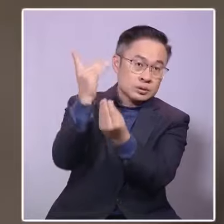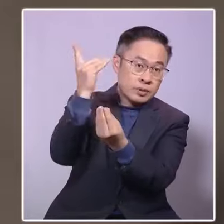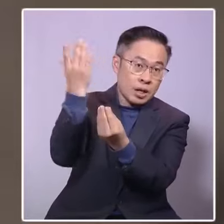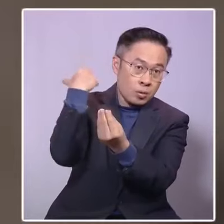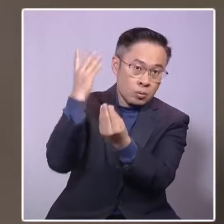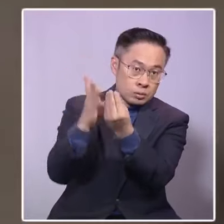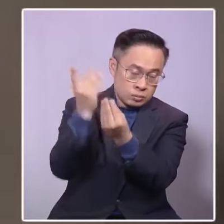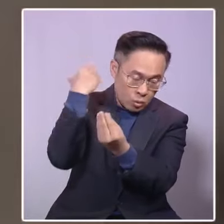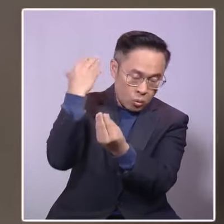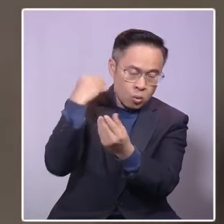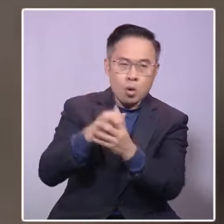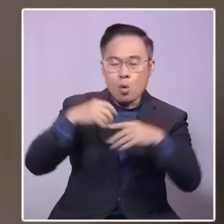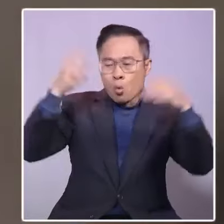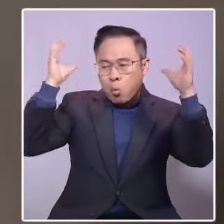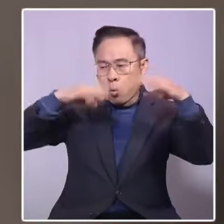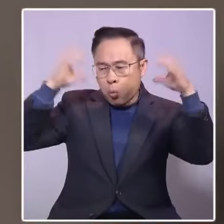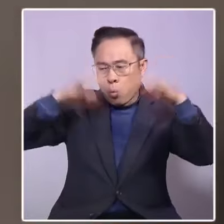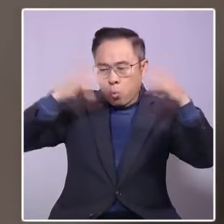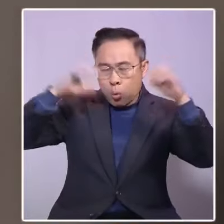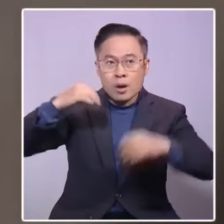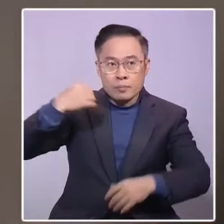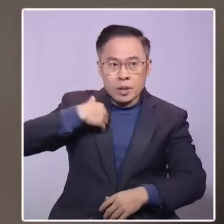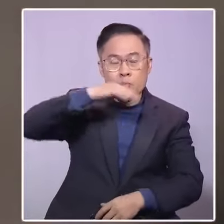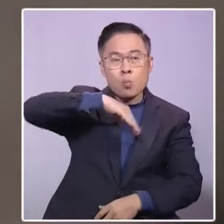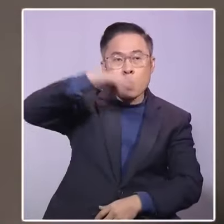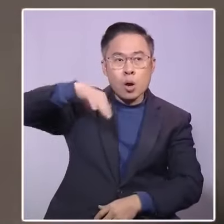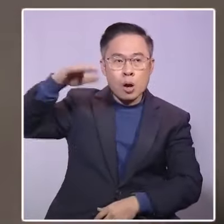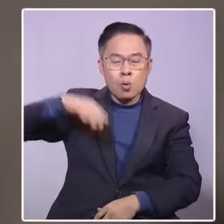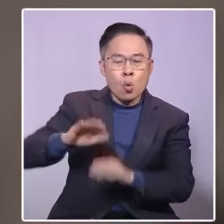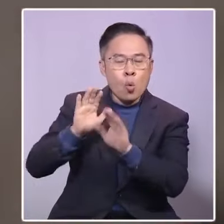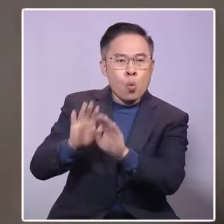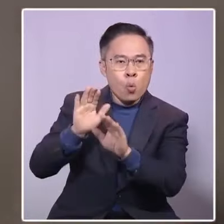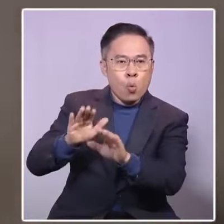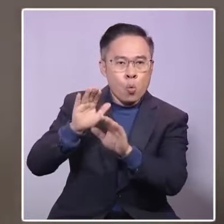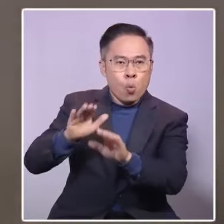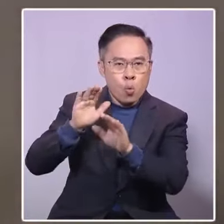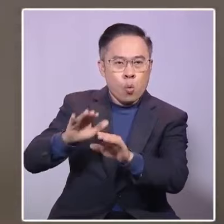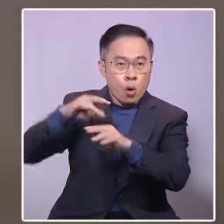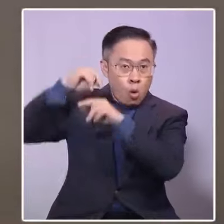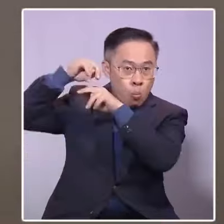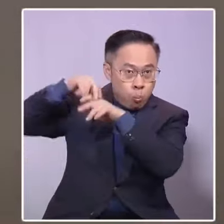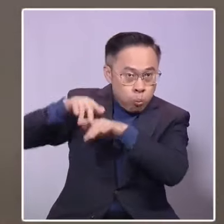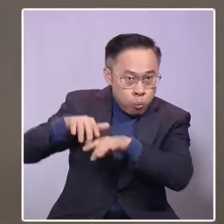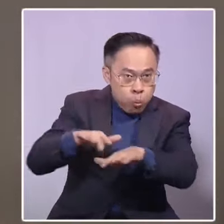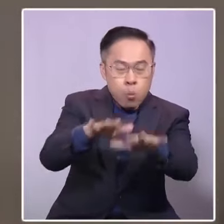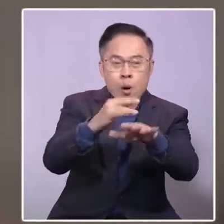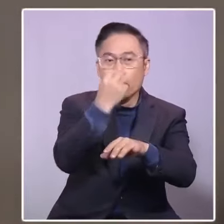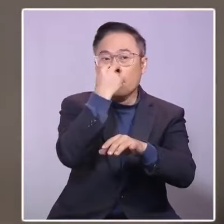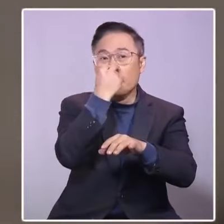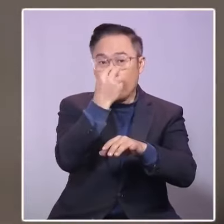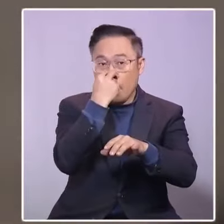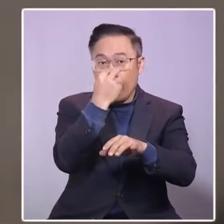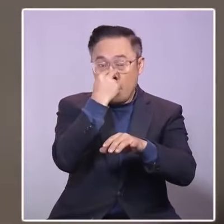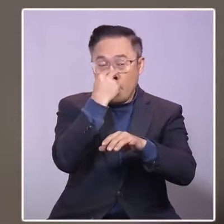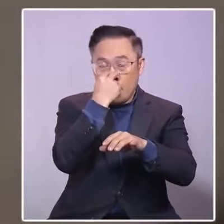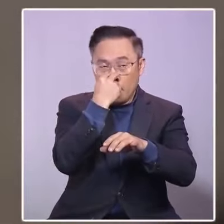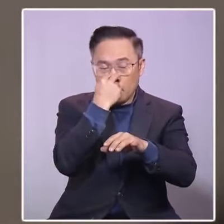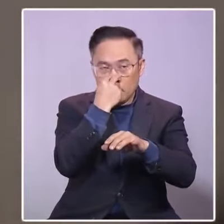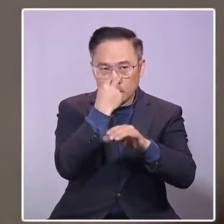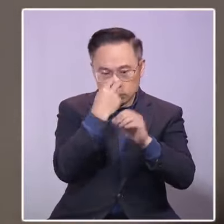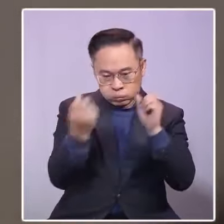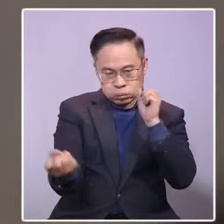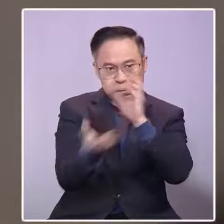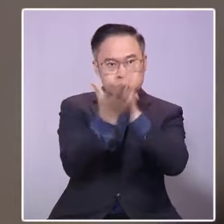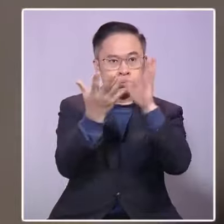สมอยู่บนยอดเขาตั้งแต่ช่วงปลายสัปดาห์ที่ผ่านมาเนี่ยมันมีปริมาณเยอะแล้วมันก็ค่อยๆไหลบ่าลงมาจนกระทั่งเนี่ยฮะ